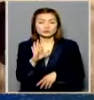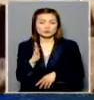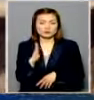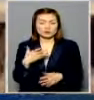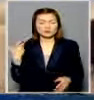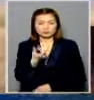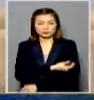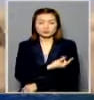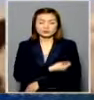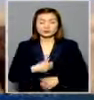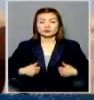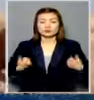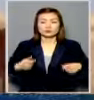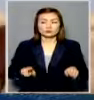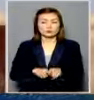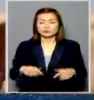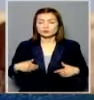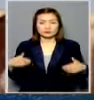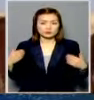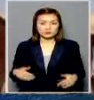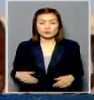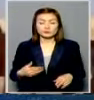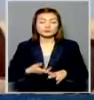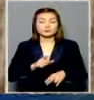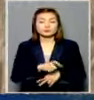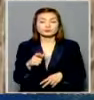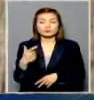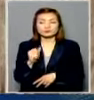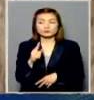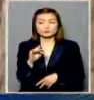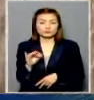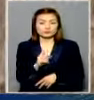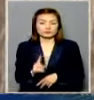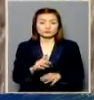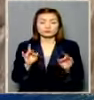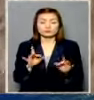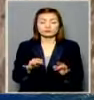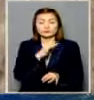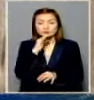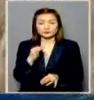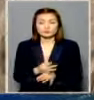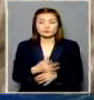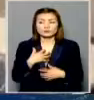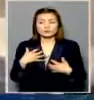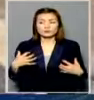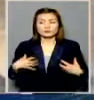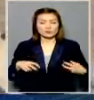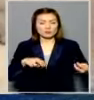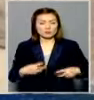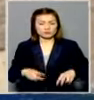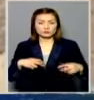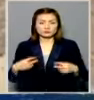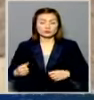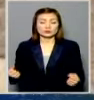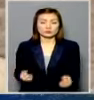дәрумендерімен емдеп жатыр. Бірақ одан пайда жоқ. Қоғам белсендісі Ғазиз Ғабдулиннің айтуынша жауаптылар малдың қырылуына себеп